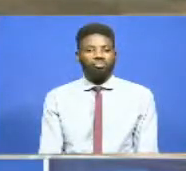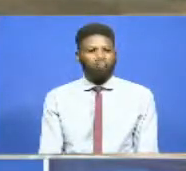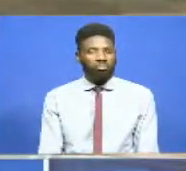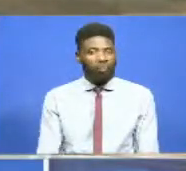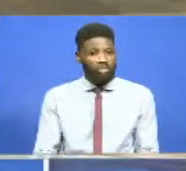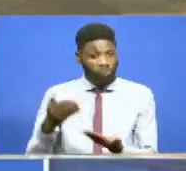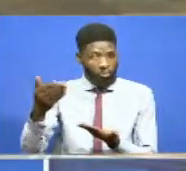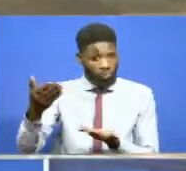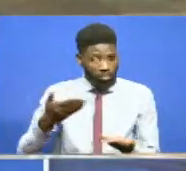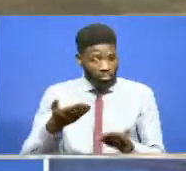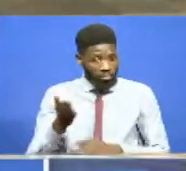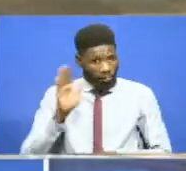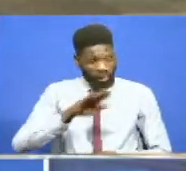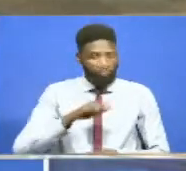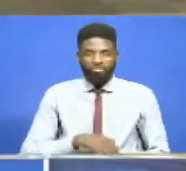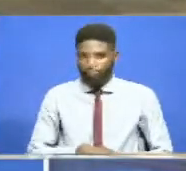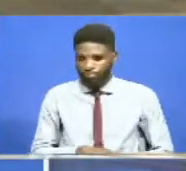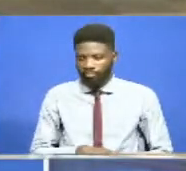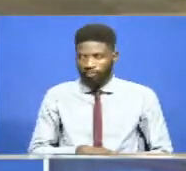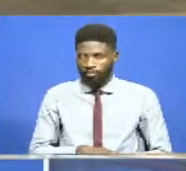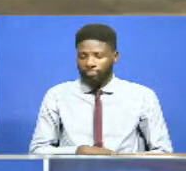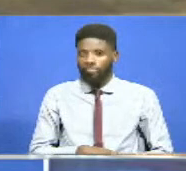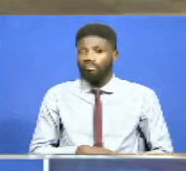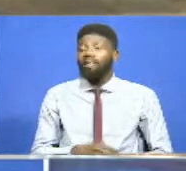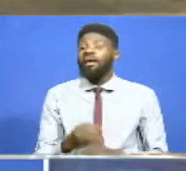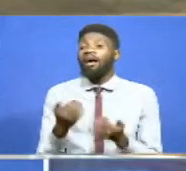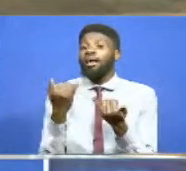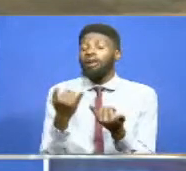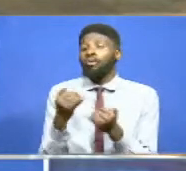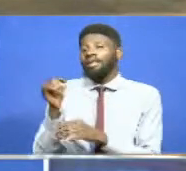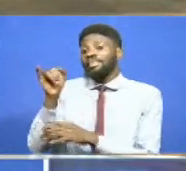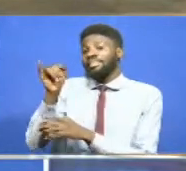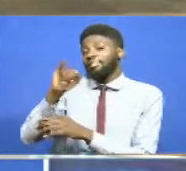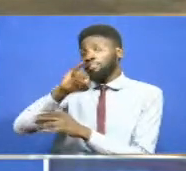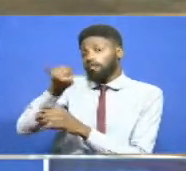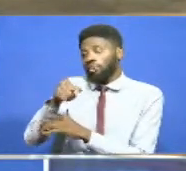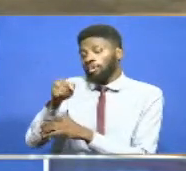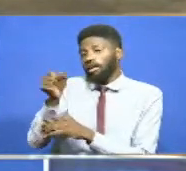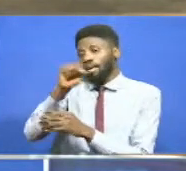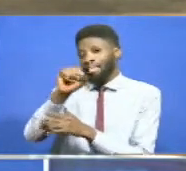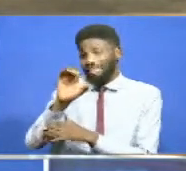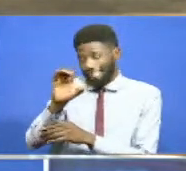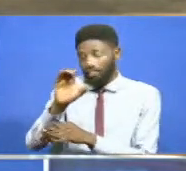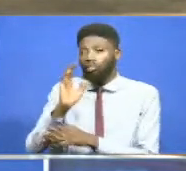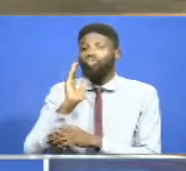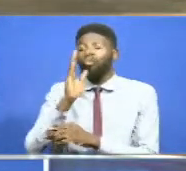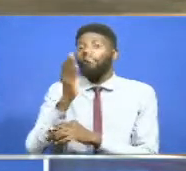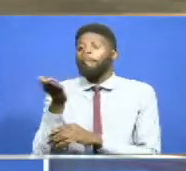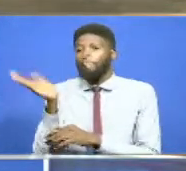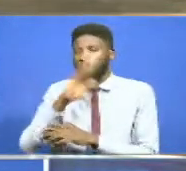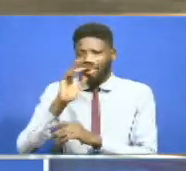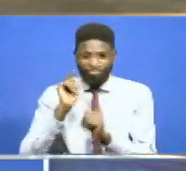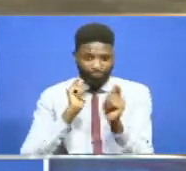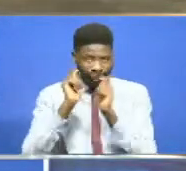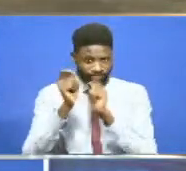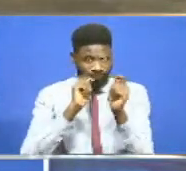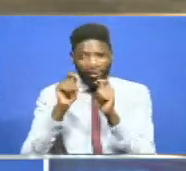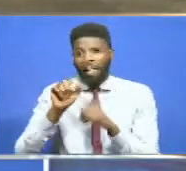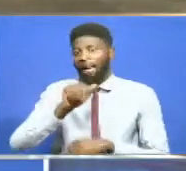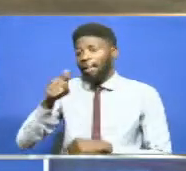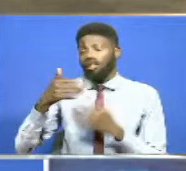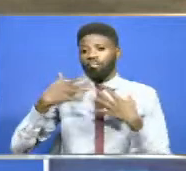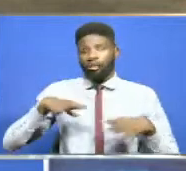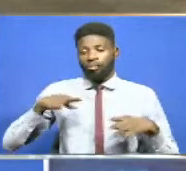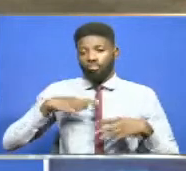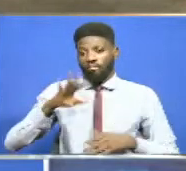Karibu tena. Tume ya kuajiri wahudumu wa idara ya mahakama itarejelea usaili wa wawaniaji waliosalia wa